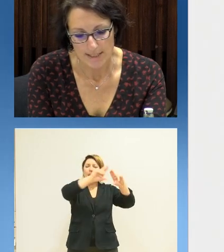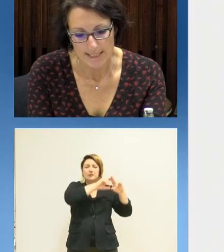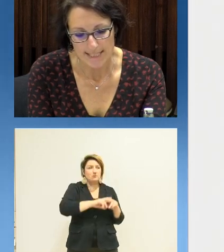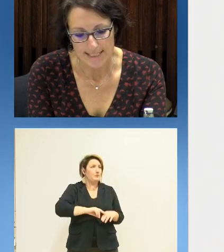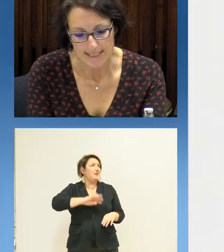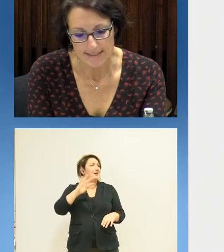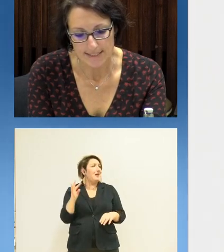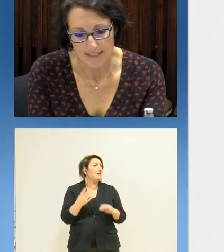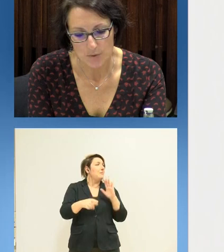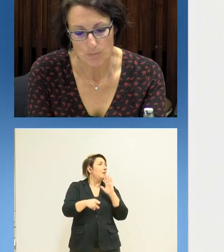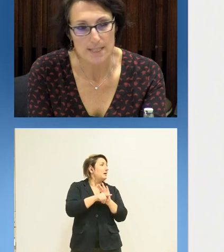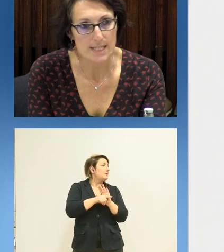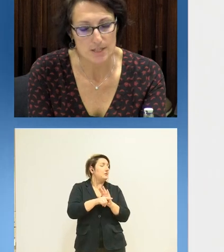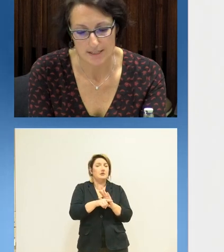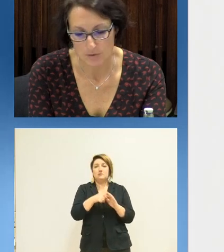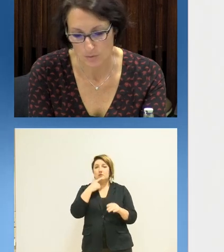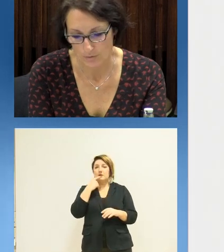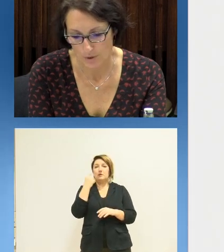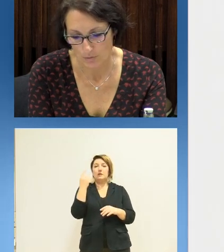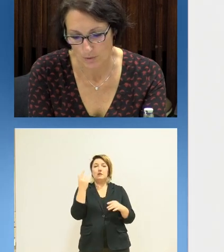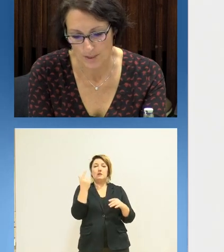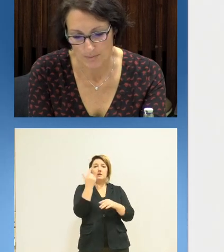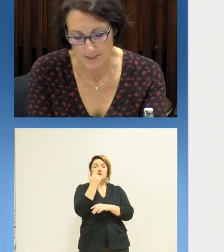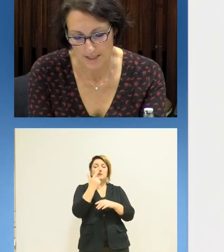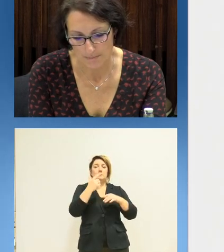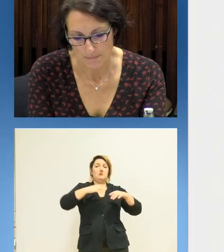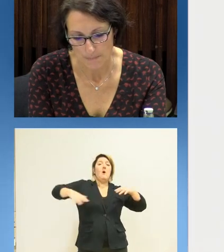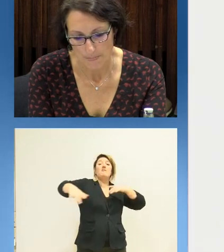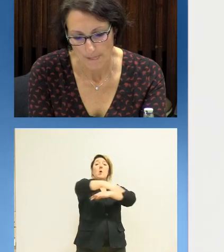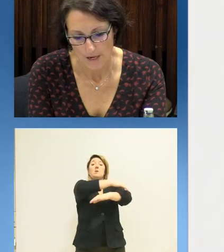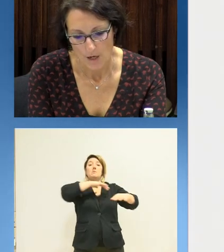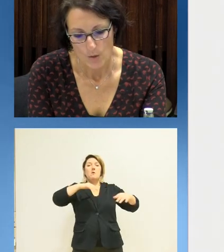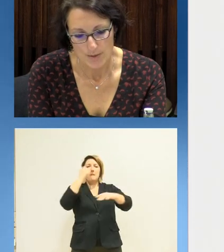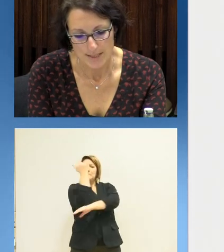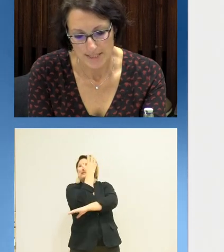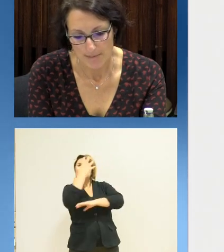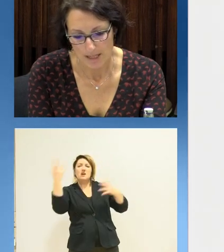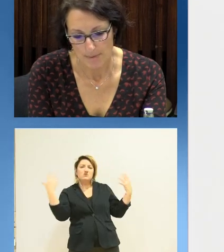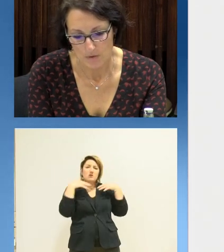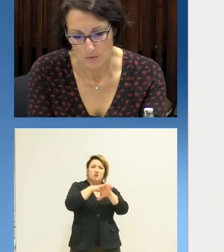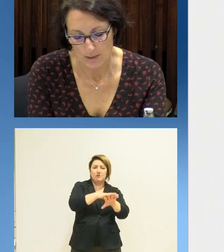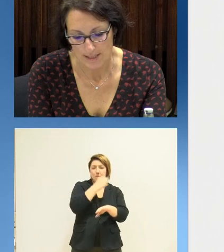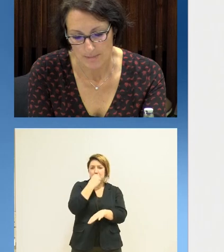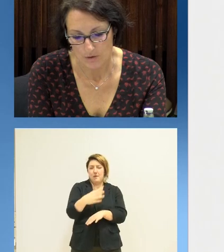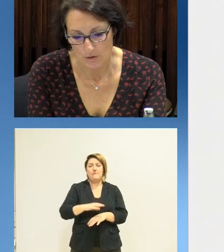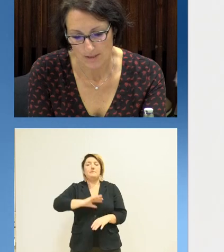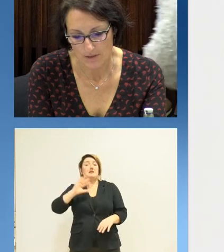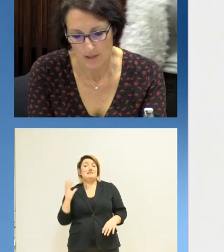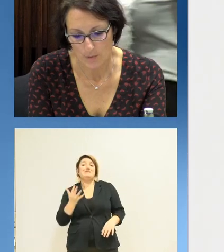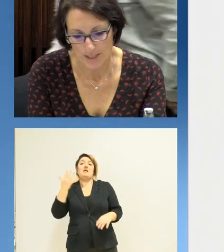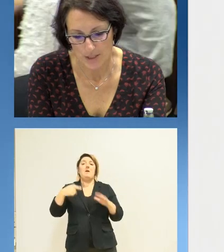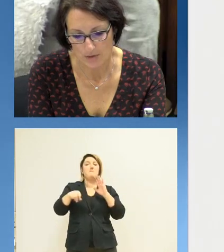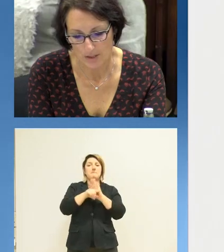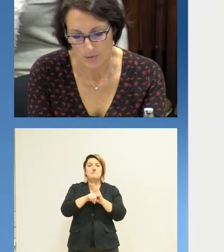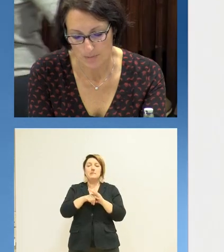concerne et les qualités d'intégration paysagère dans son environnement immédiat le cinquième la prise en compte des habitants riverains